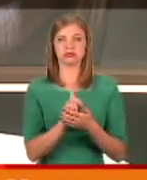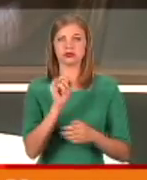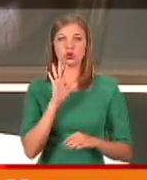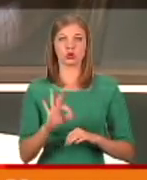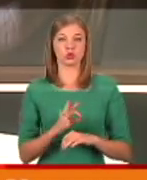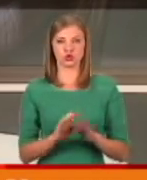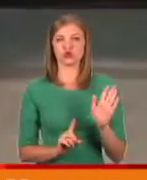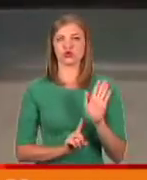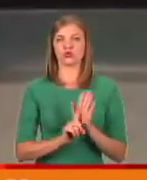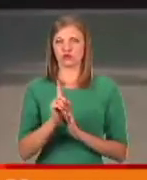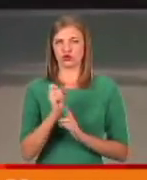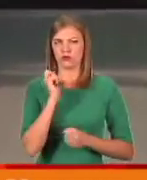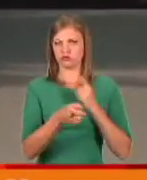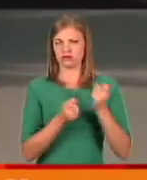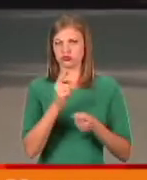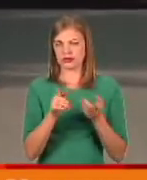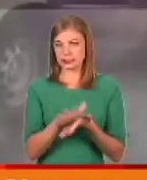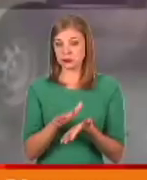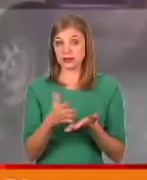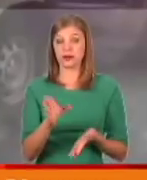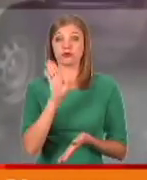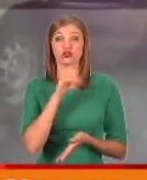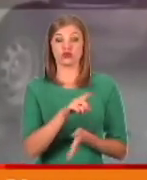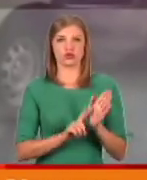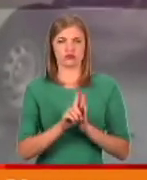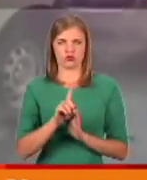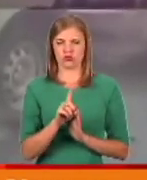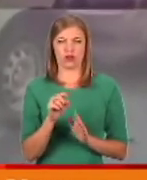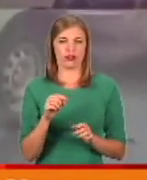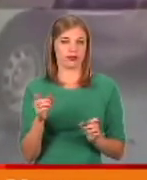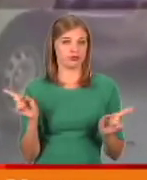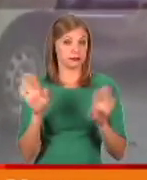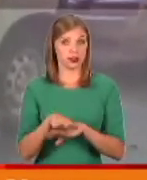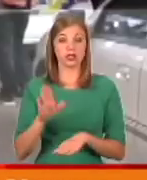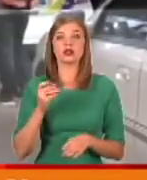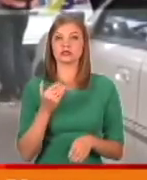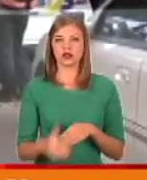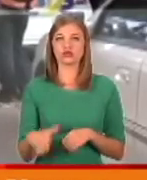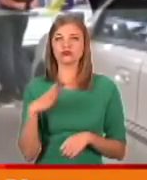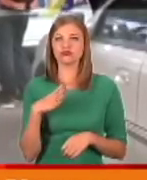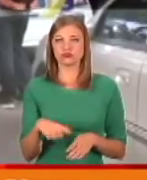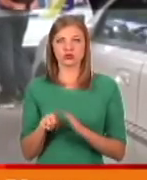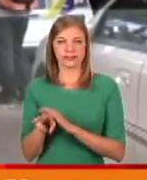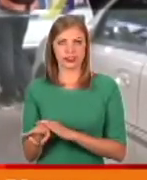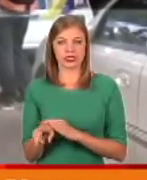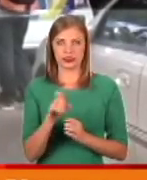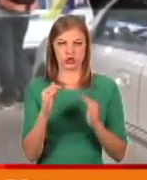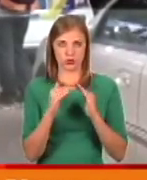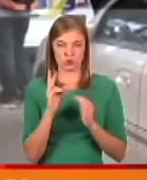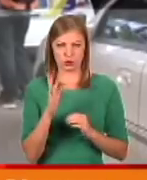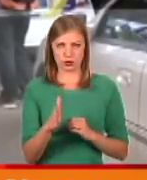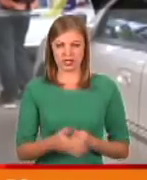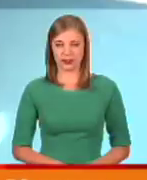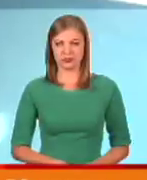на дружину, почав жбурляти в неї сміття. Жінка спершу не реагувала, але зрештою мусила втекти з оселі.